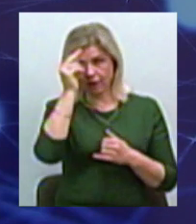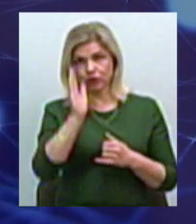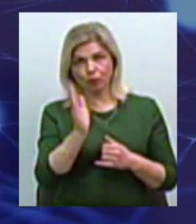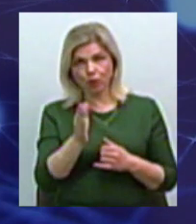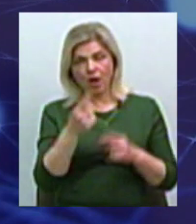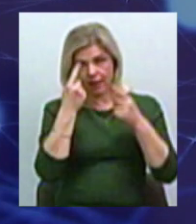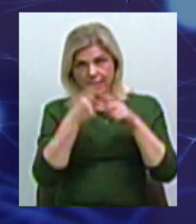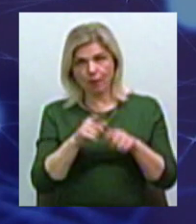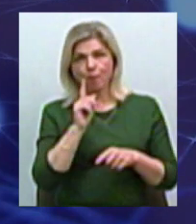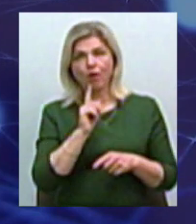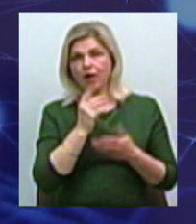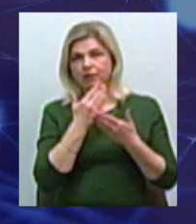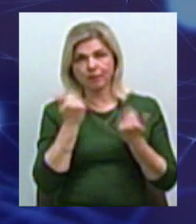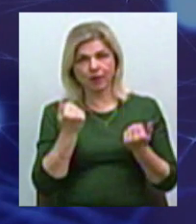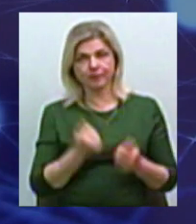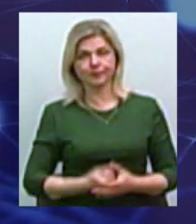поки що немає. Техніка,